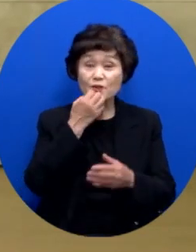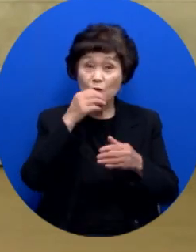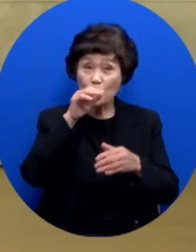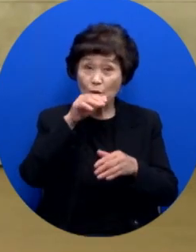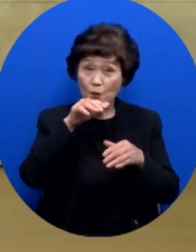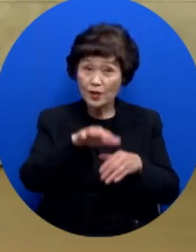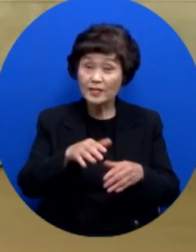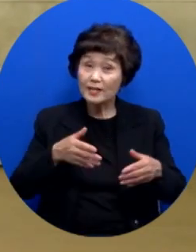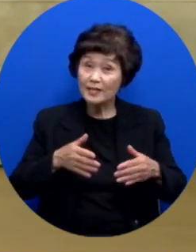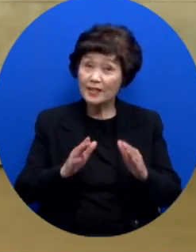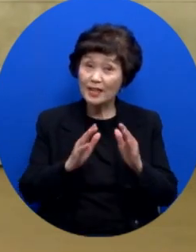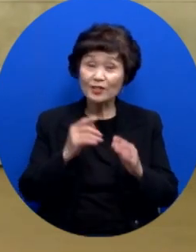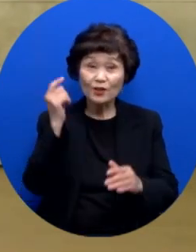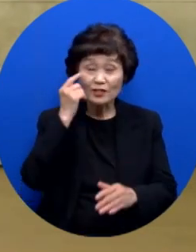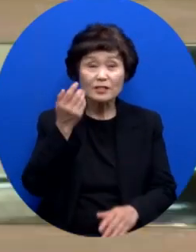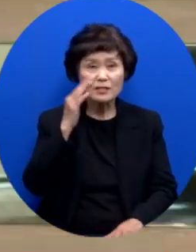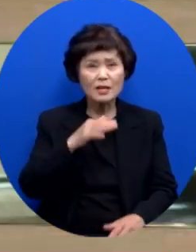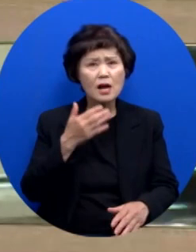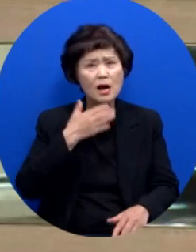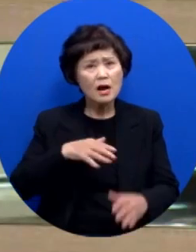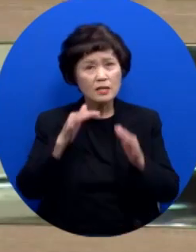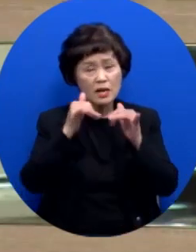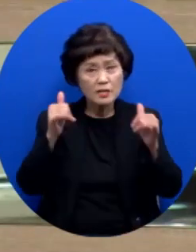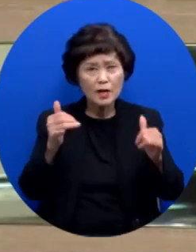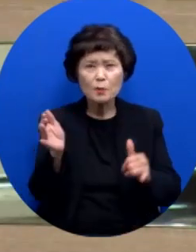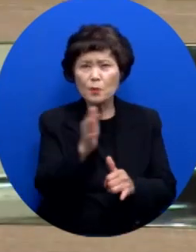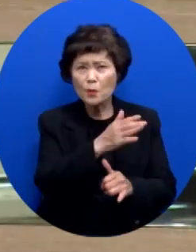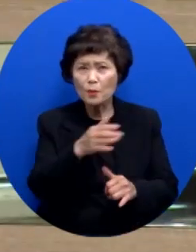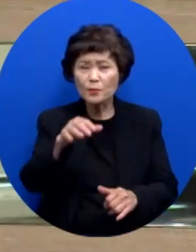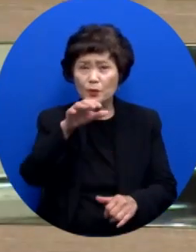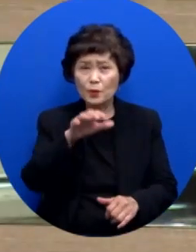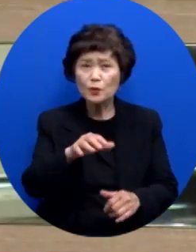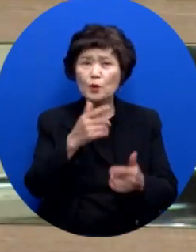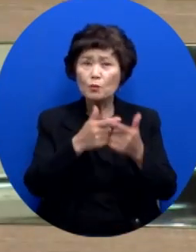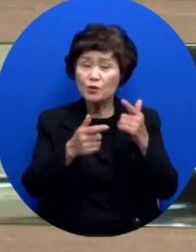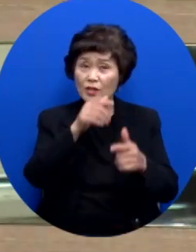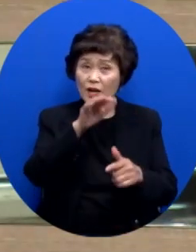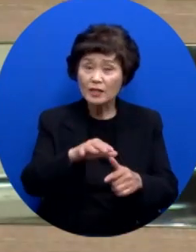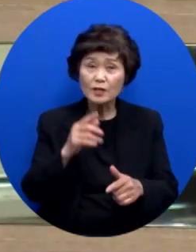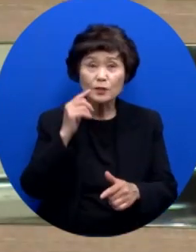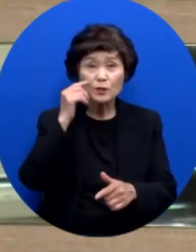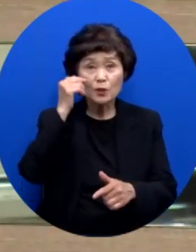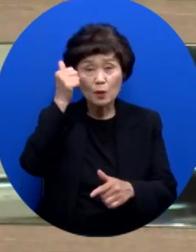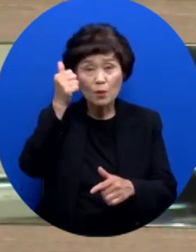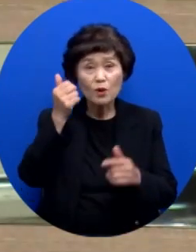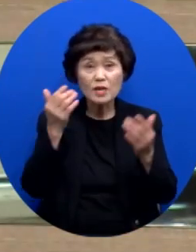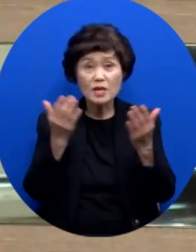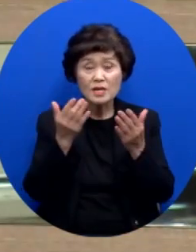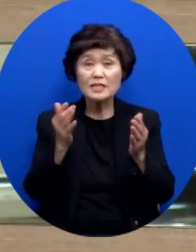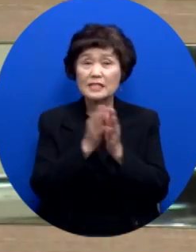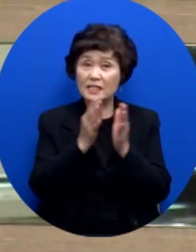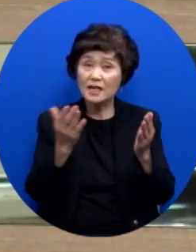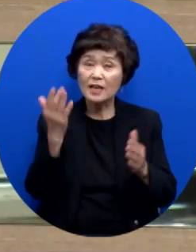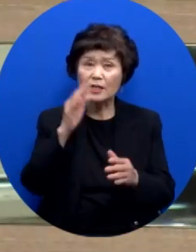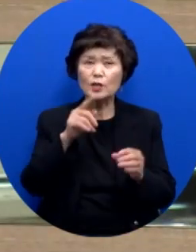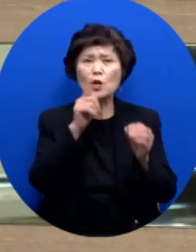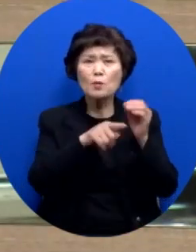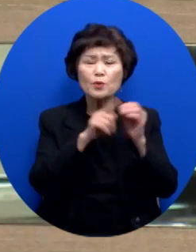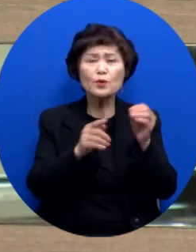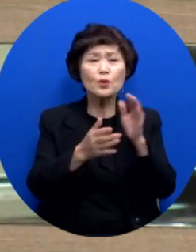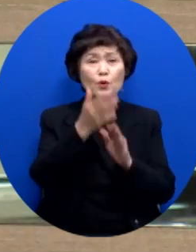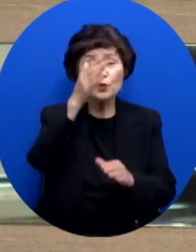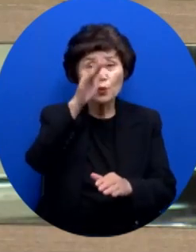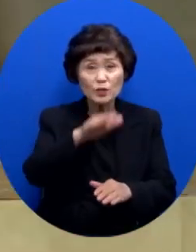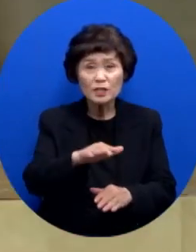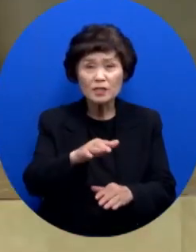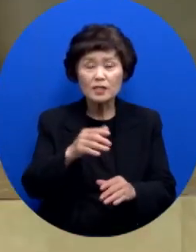들었습니다. 연고가 전혀 없는 부산에서 목회를 시작하셨는데요. 불교 도시인 부산을 기독교 도시로 만들었다고 들었는데 설명